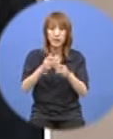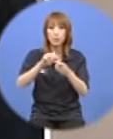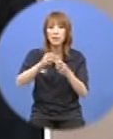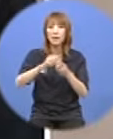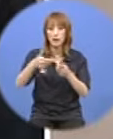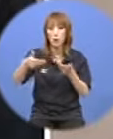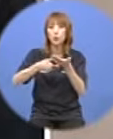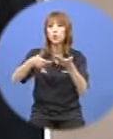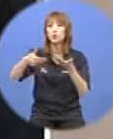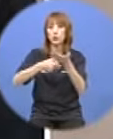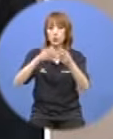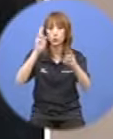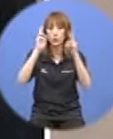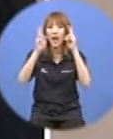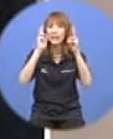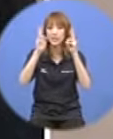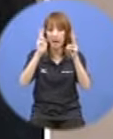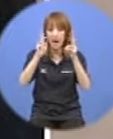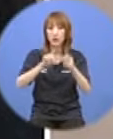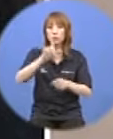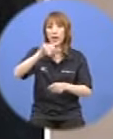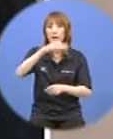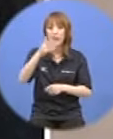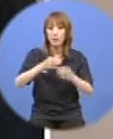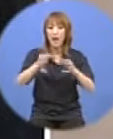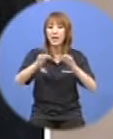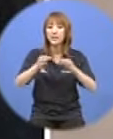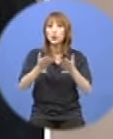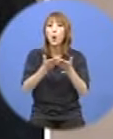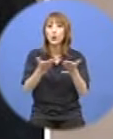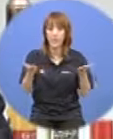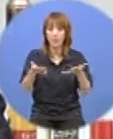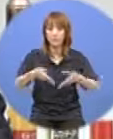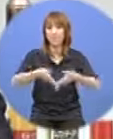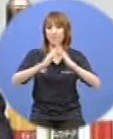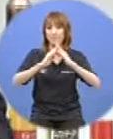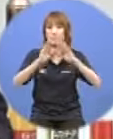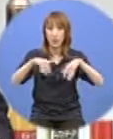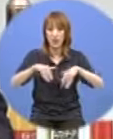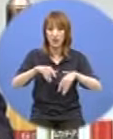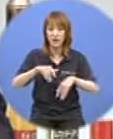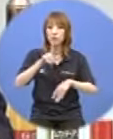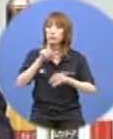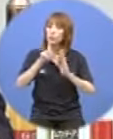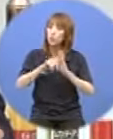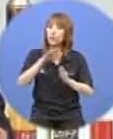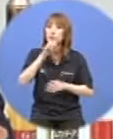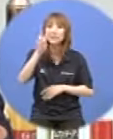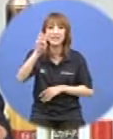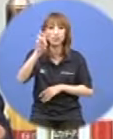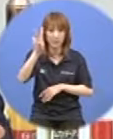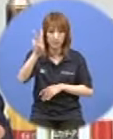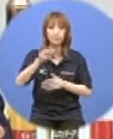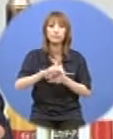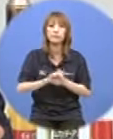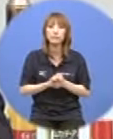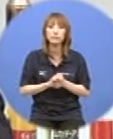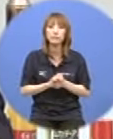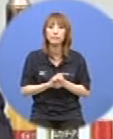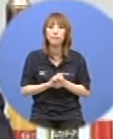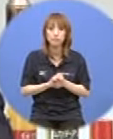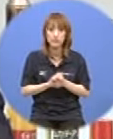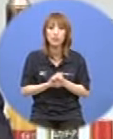の上山商店というのを作るわけです。 その時代にですか、 はい、まだ22歳ですよ、 はい、 でその時に